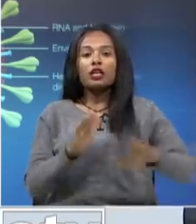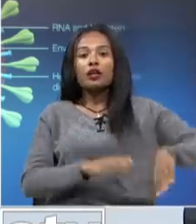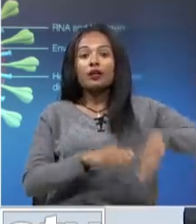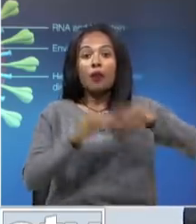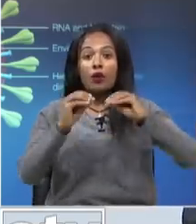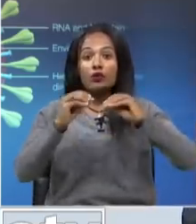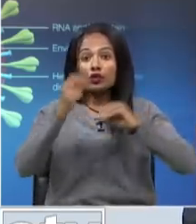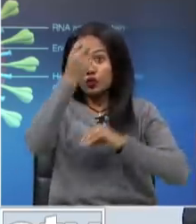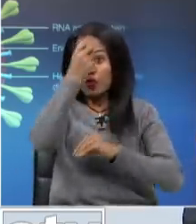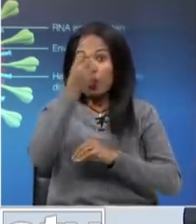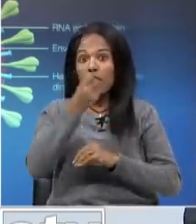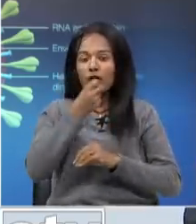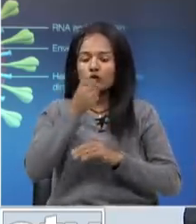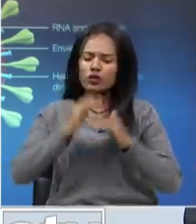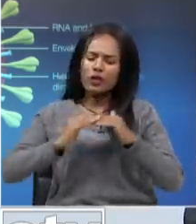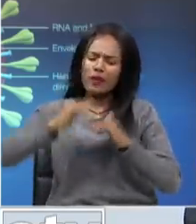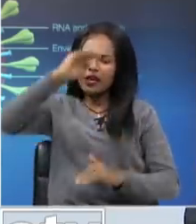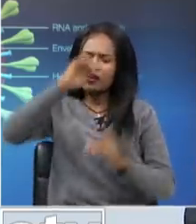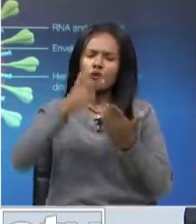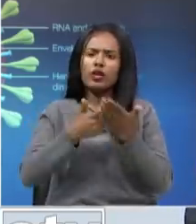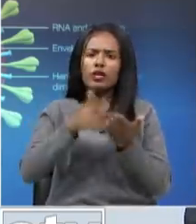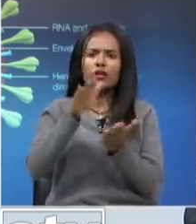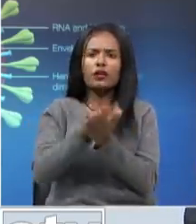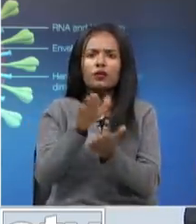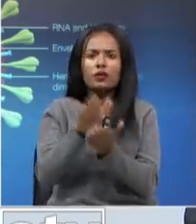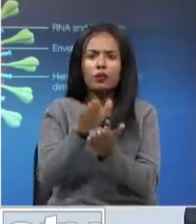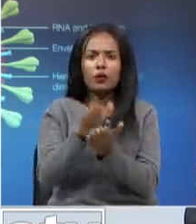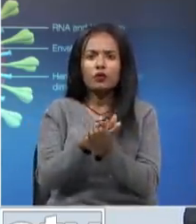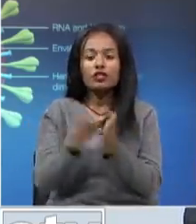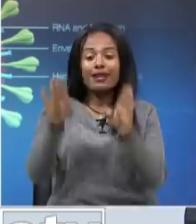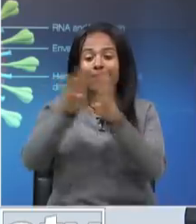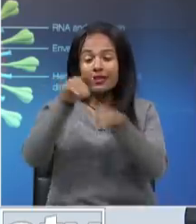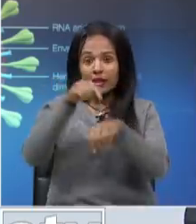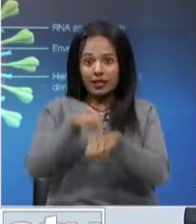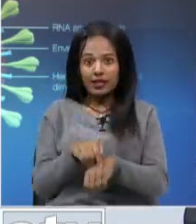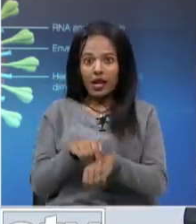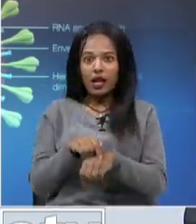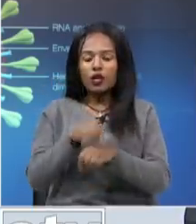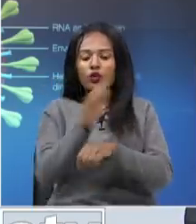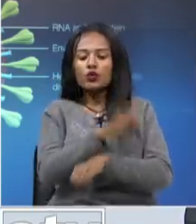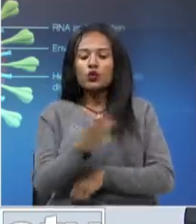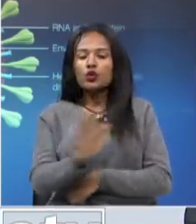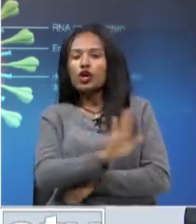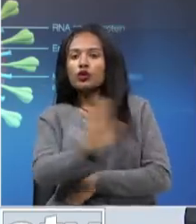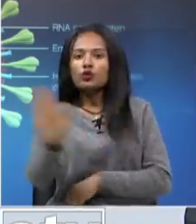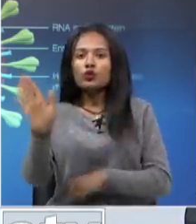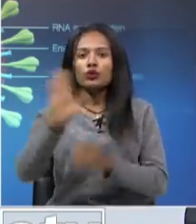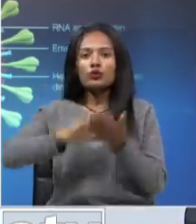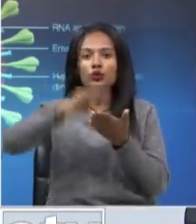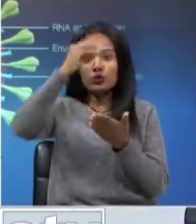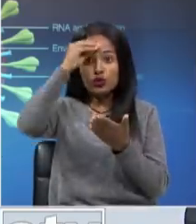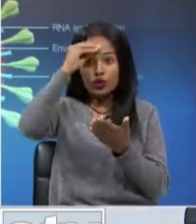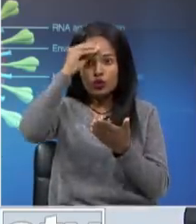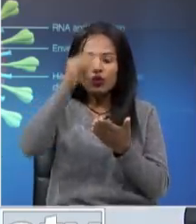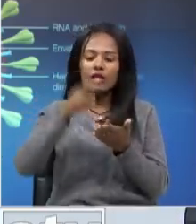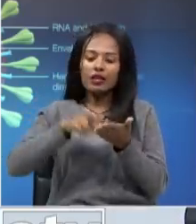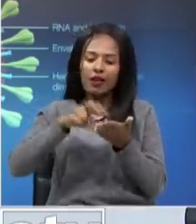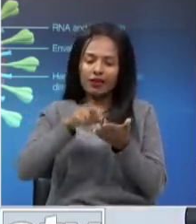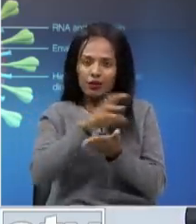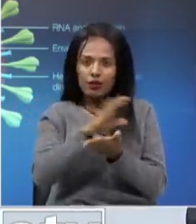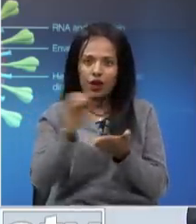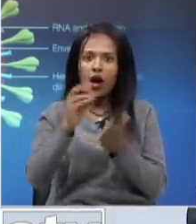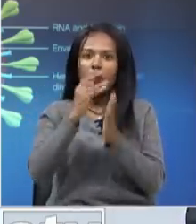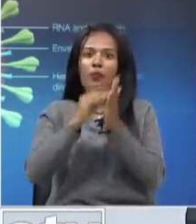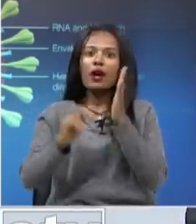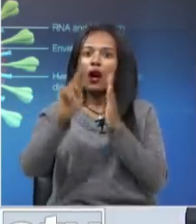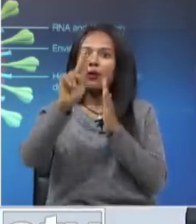የተማሪዎች ወላጆች የበለጠውን ይህንን የትምህርት ቤቶች የዝግ ጊዜ ልጆቻችሁ ትምህርቶቻቸውን እንዲያጠኑና